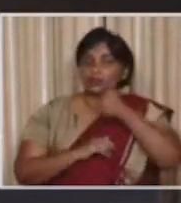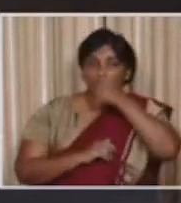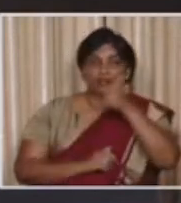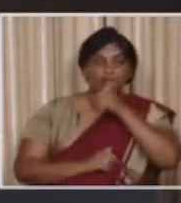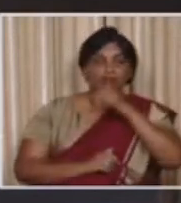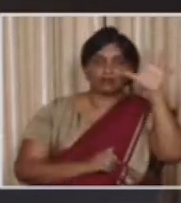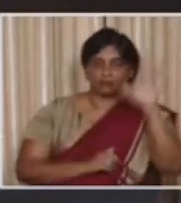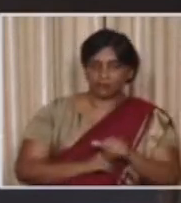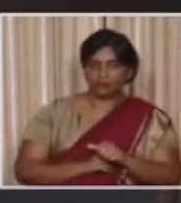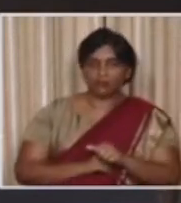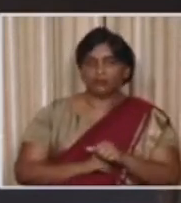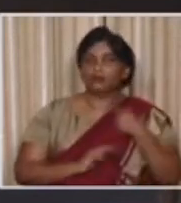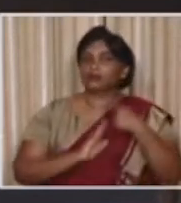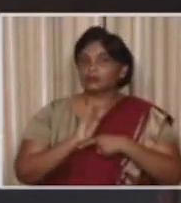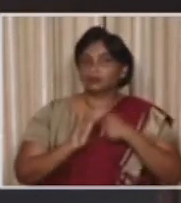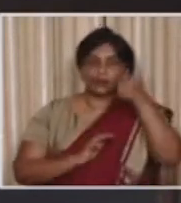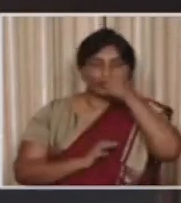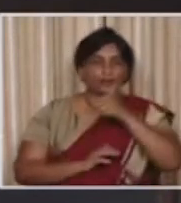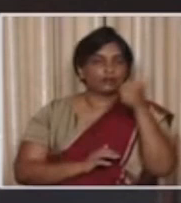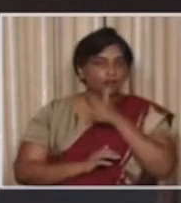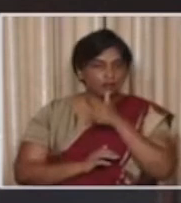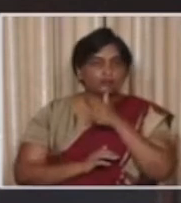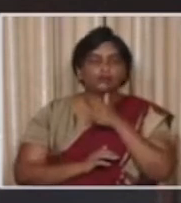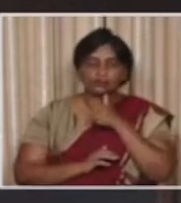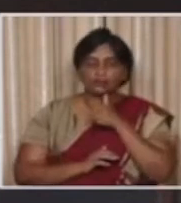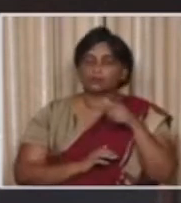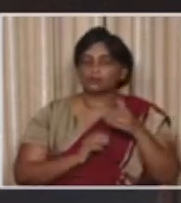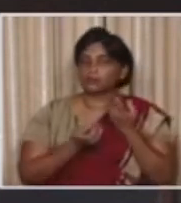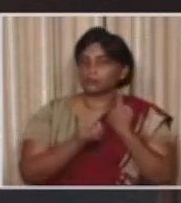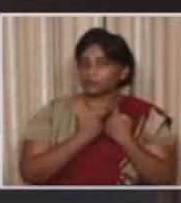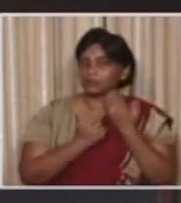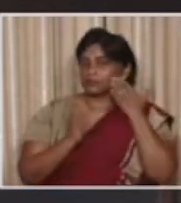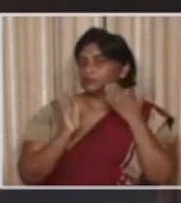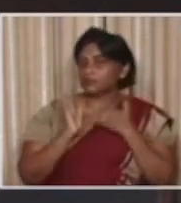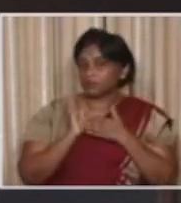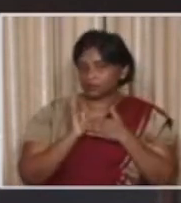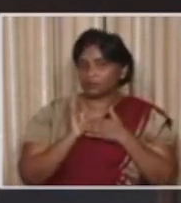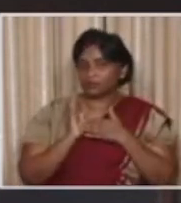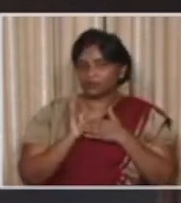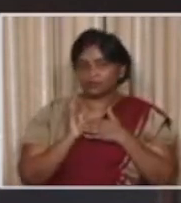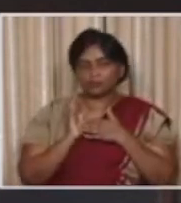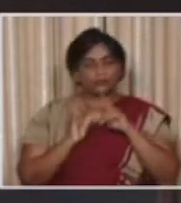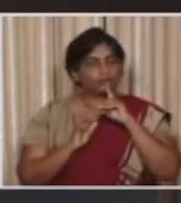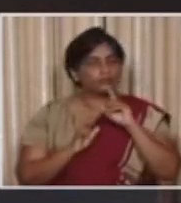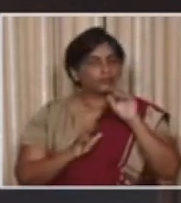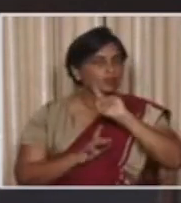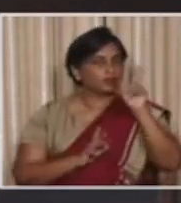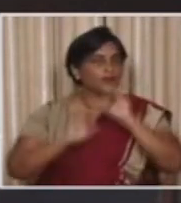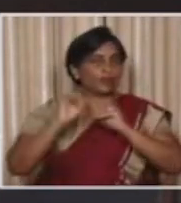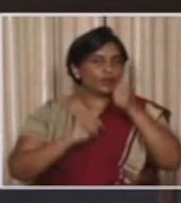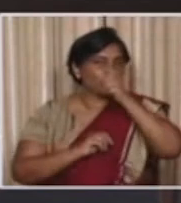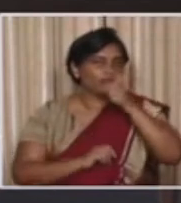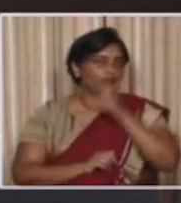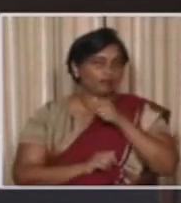මත්පැන් එනවායි කියලා. මේ රටේ හොරමත්පැන් වල තියෙන කරලා දේ තියෙන විද්‍යාත්මක ගවේෂණ වලින් තියෙන්නේ 10%යි